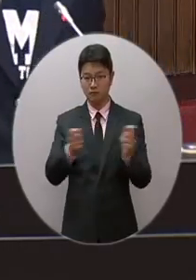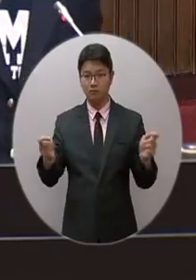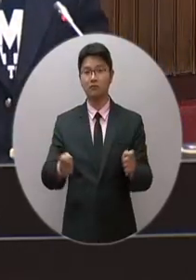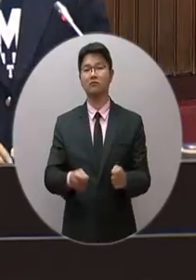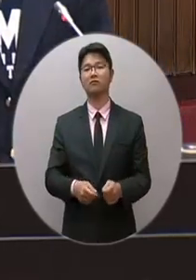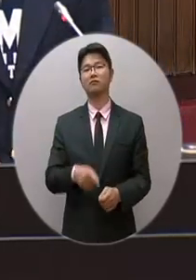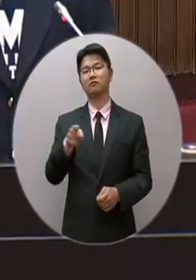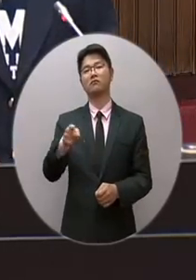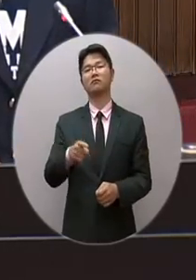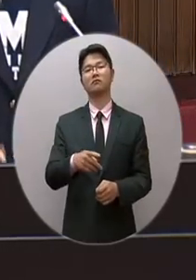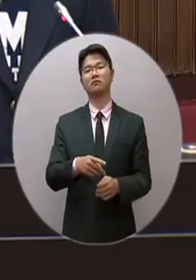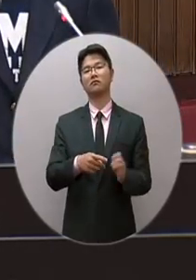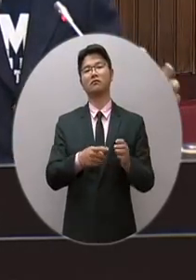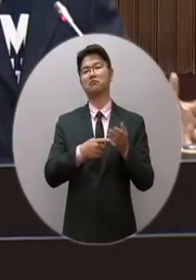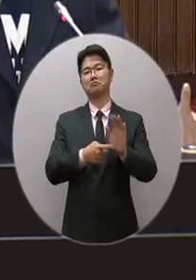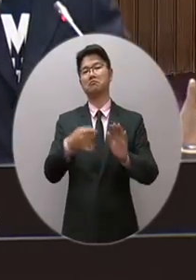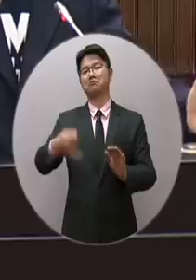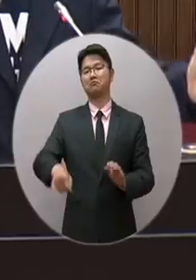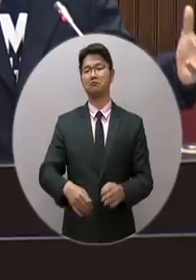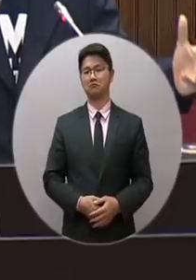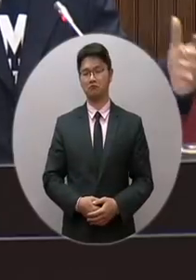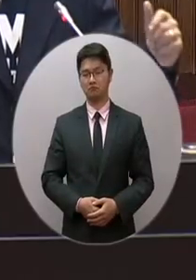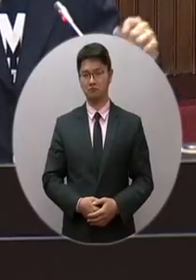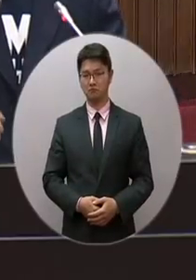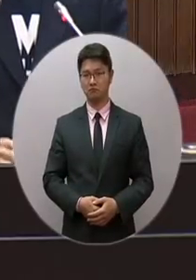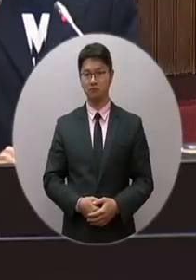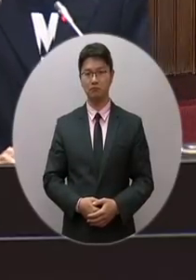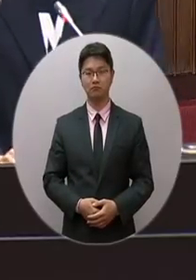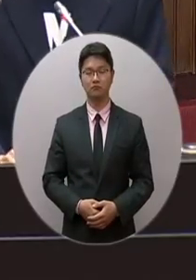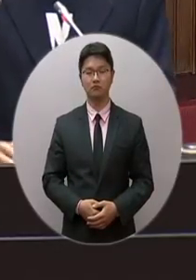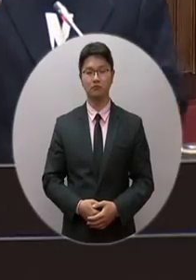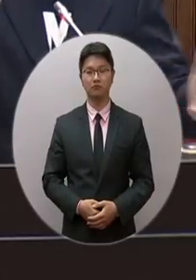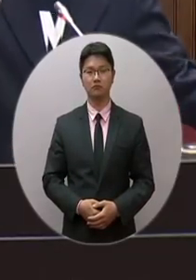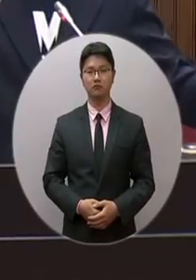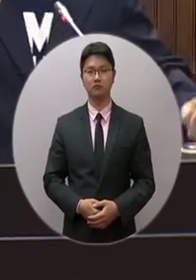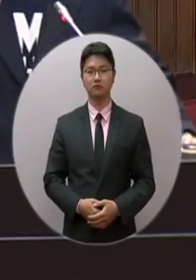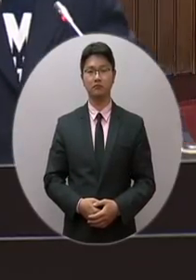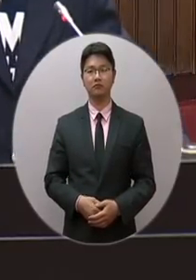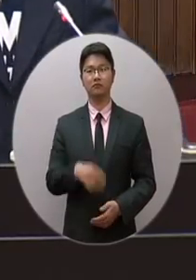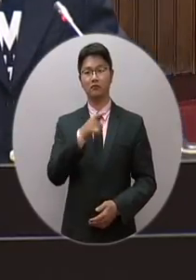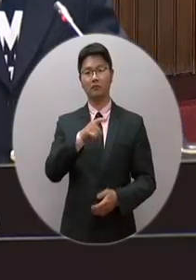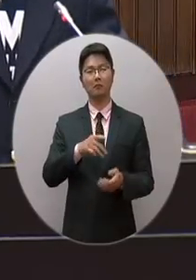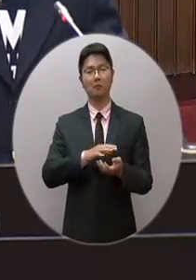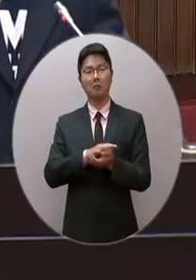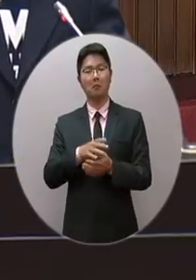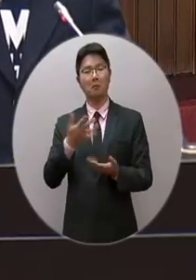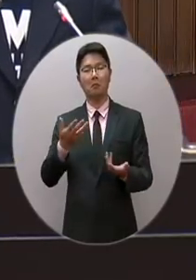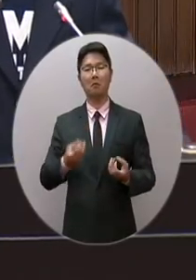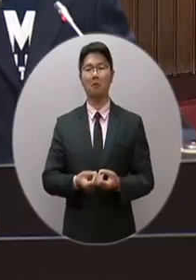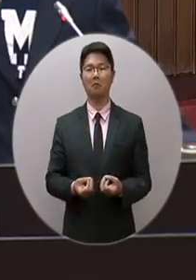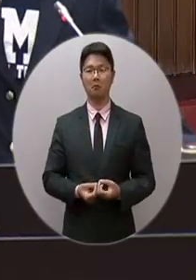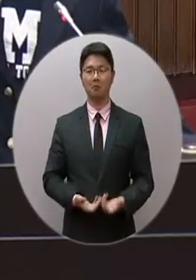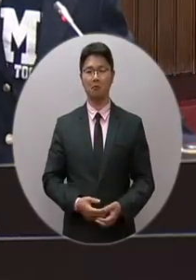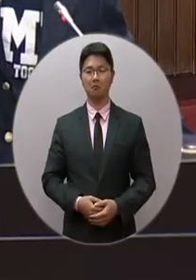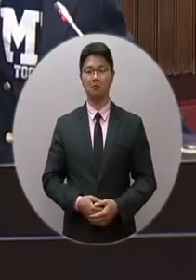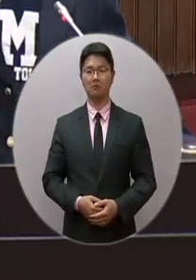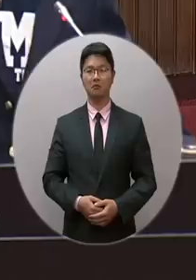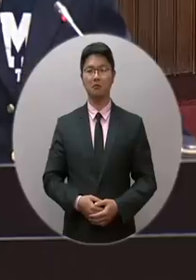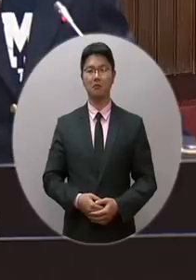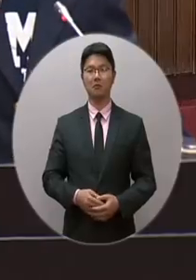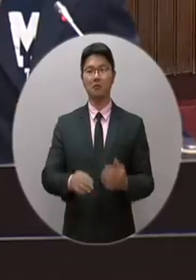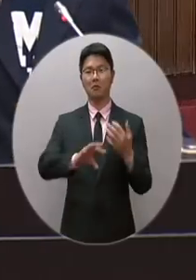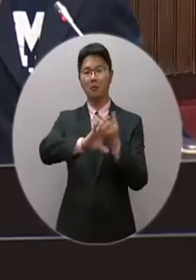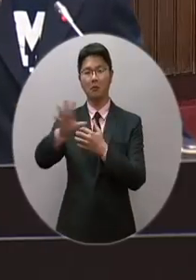温，欢昌就要走板，方向走板，贻笑国